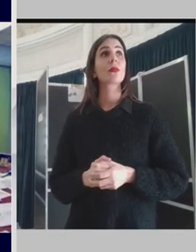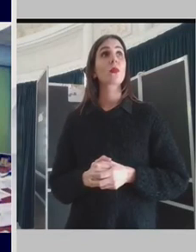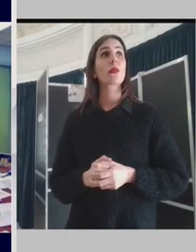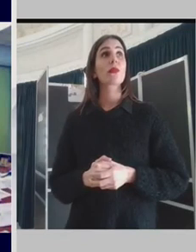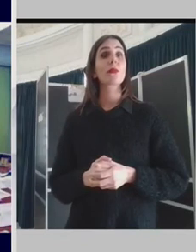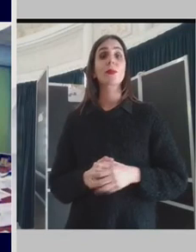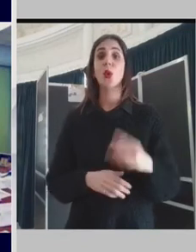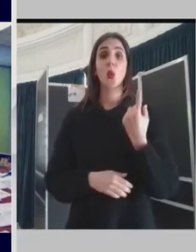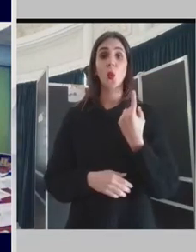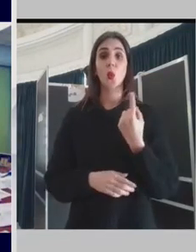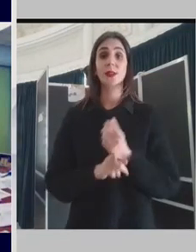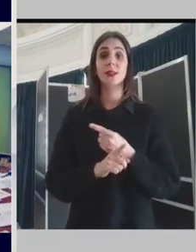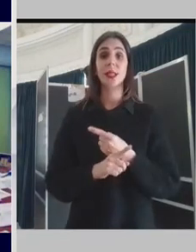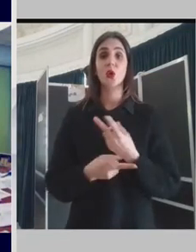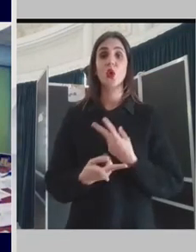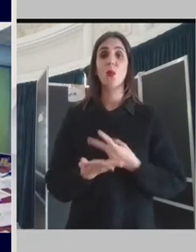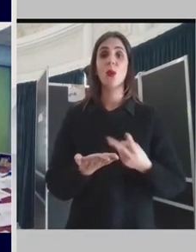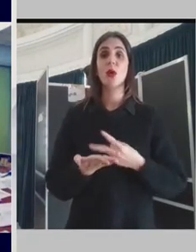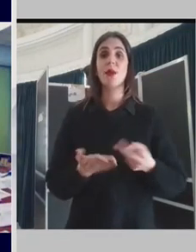Un attimo, proviamo a aprire noi.